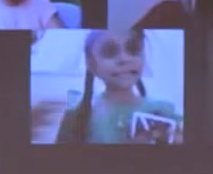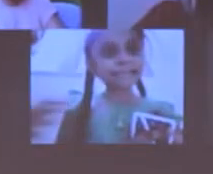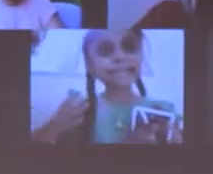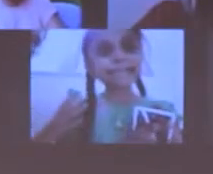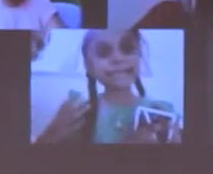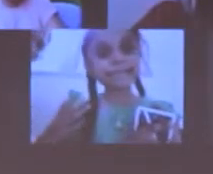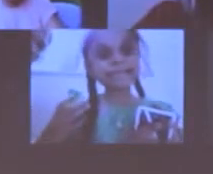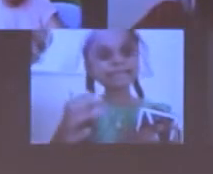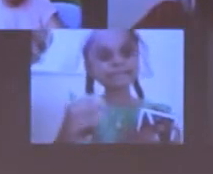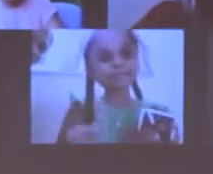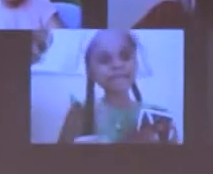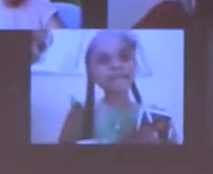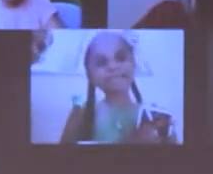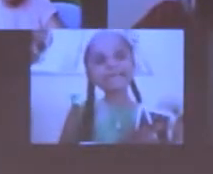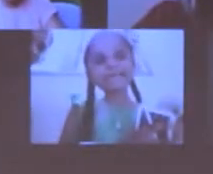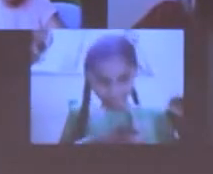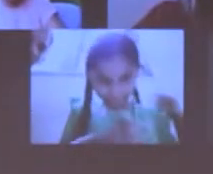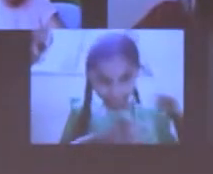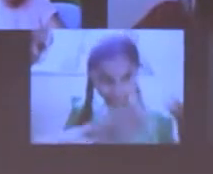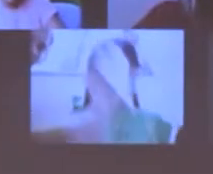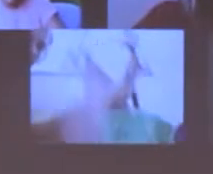ನನ್ನ ಹತ್ರ 8 ಸ್ಪೇಡ್ ಇದೆ.